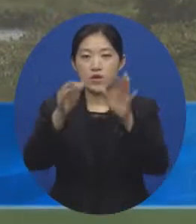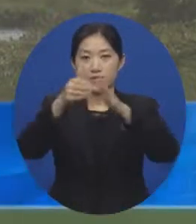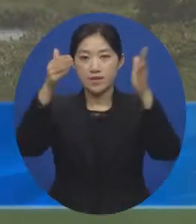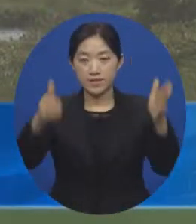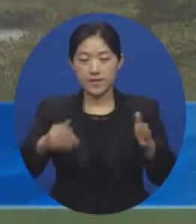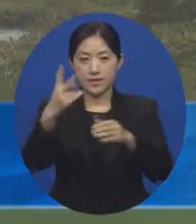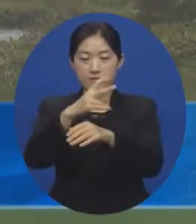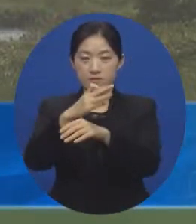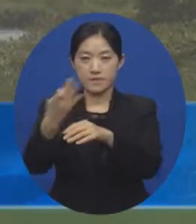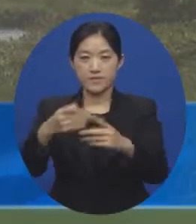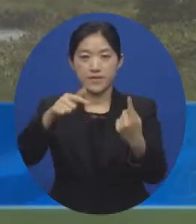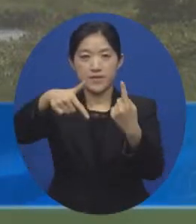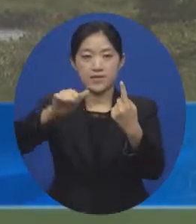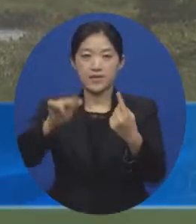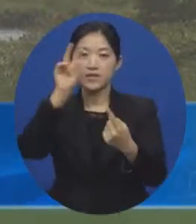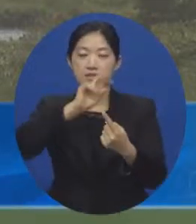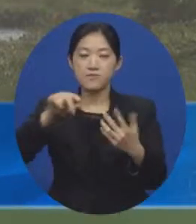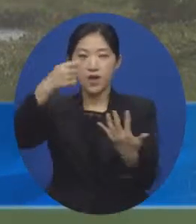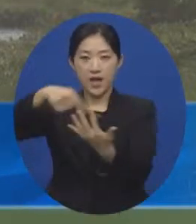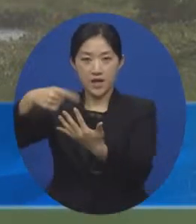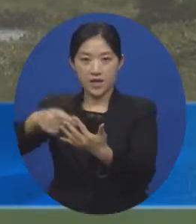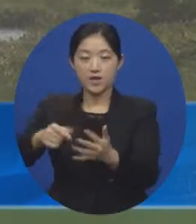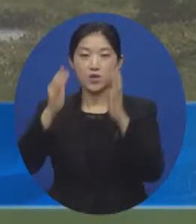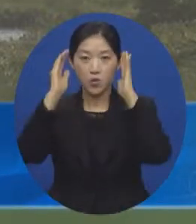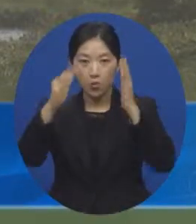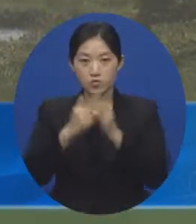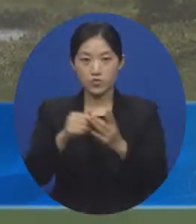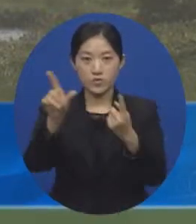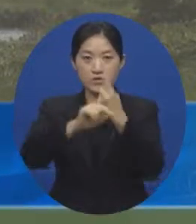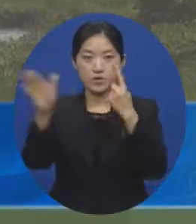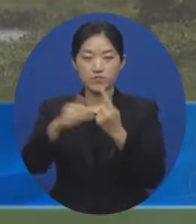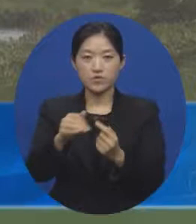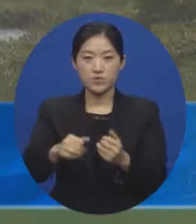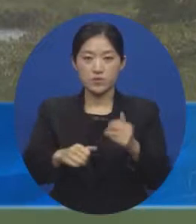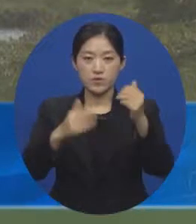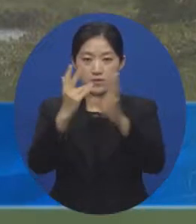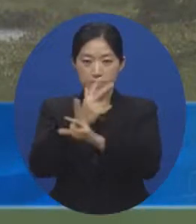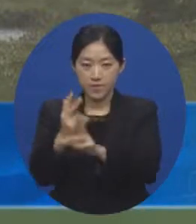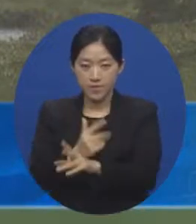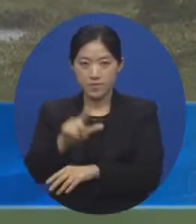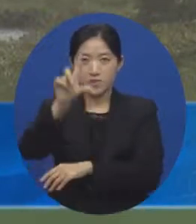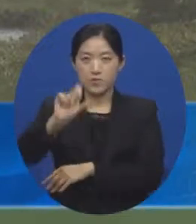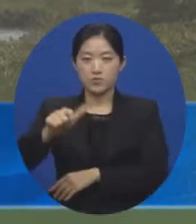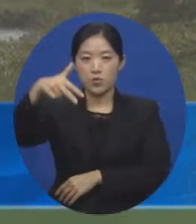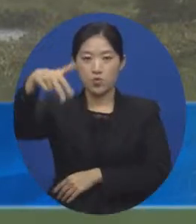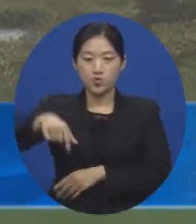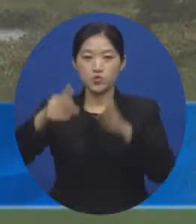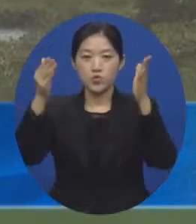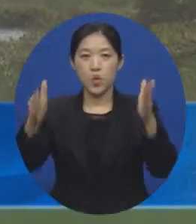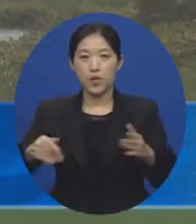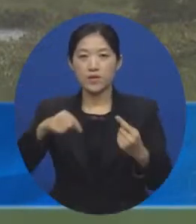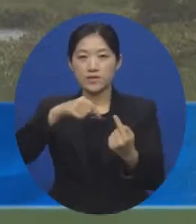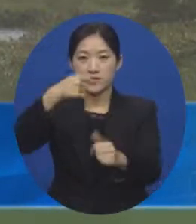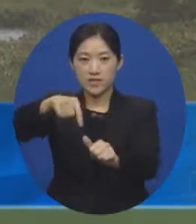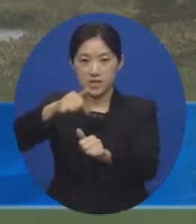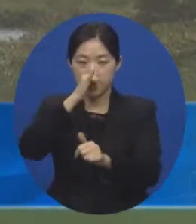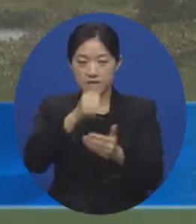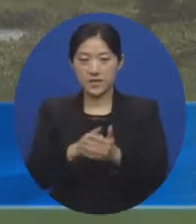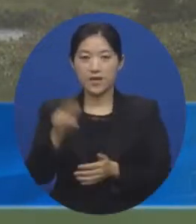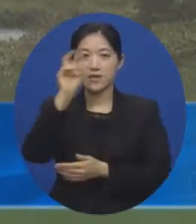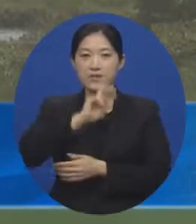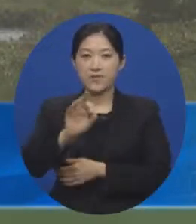오산문화재단은 2014년 1기 음악 아카데미의 수업을 1월부터 총 15주 동안 진행합니다.